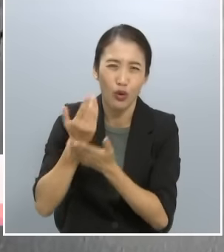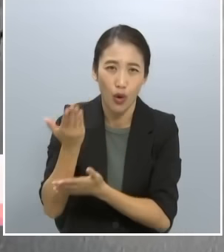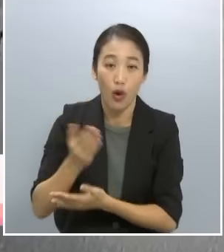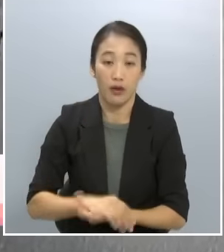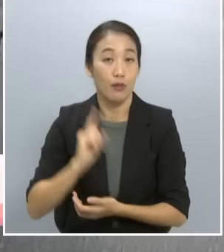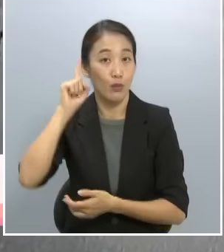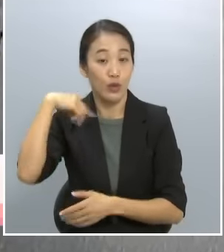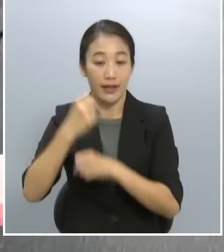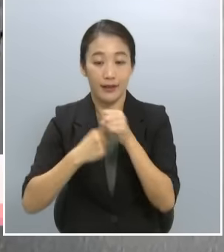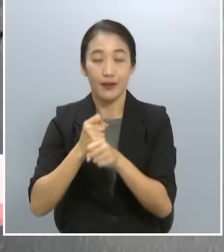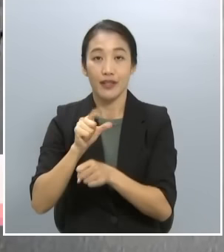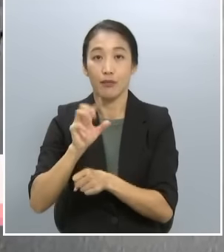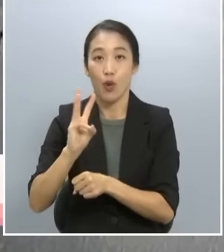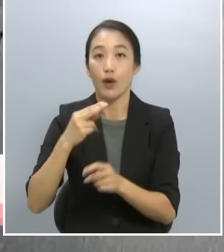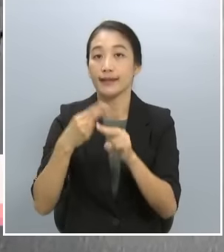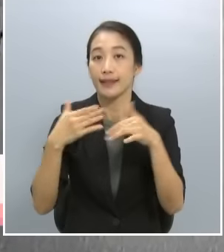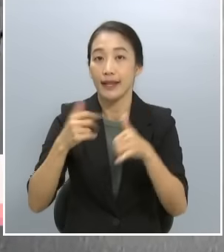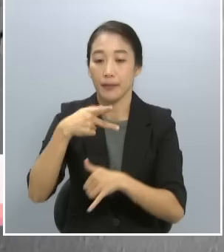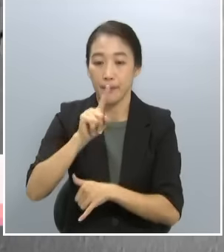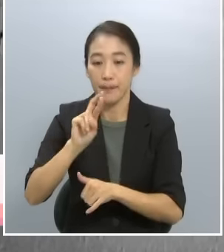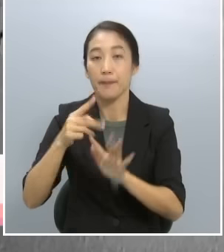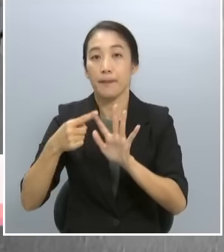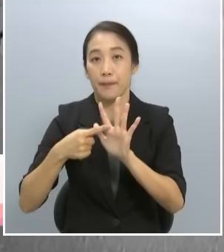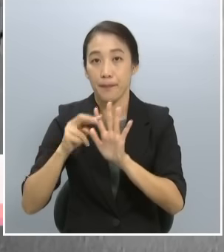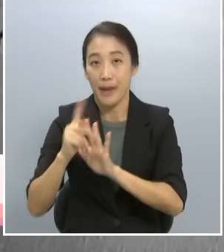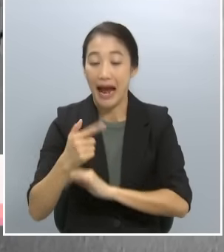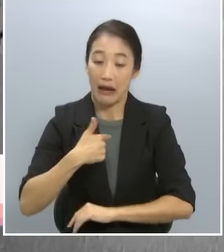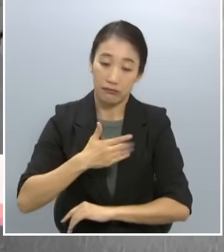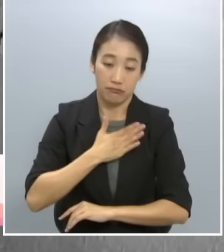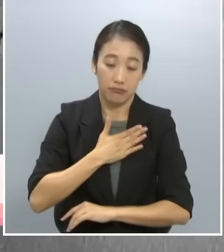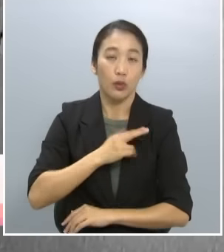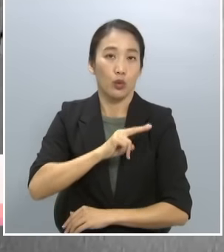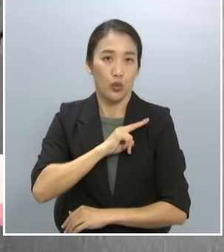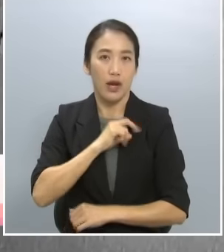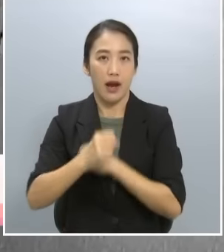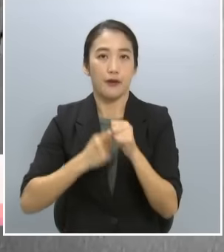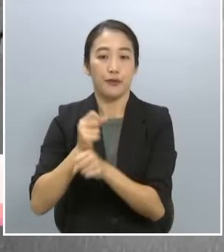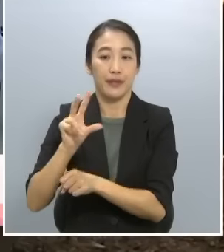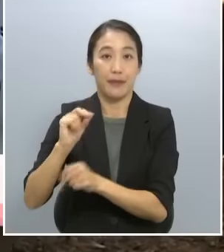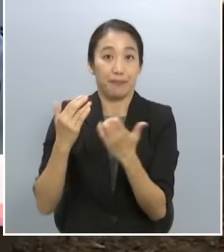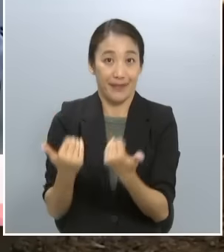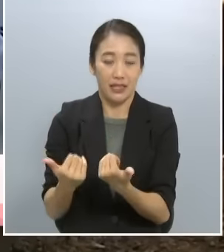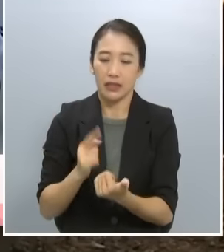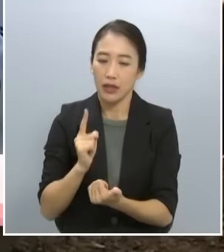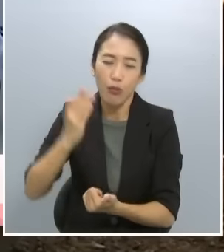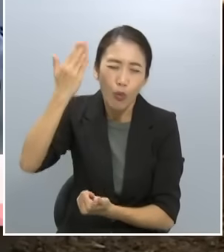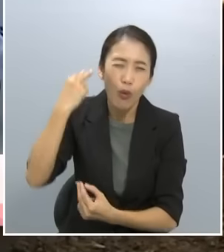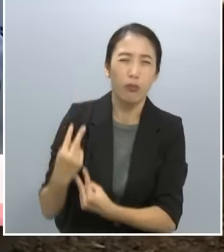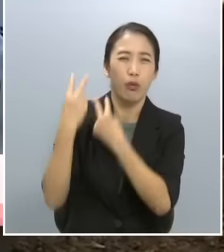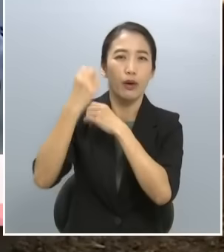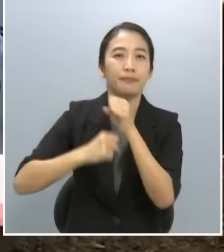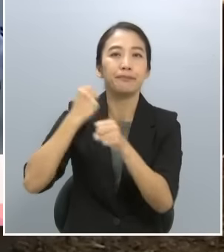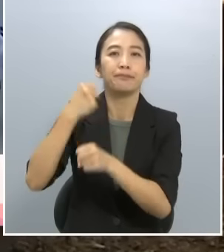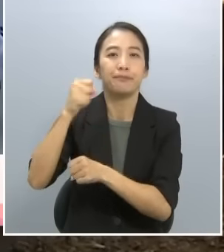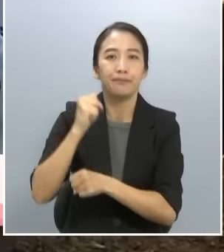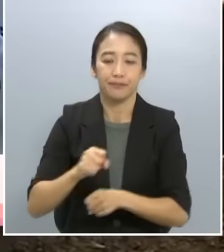เนี่ยอยู่บ้านหลังนี้มานานกว่า30ปีแล้วแต่เมื่อ10ปีที่แล้วครับมีลุงกับป้าคู่นึงครับมาสร้างบ้านอยู่ข้างๆซึ่งตอนก่อสร้างก็มี